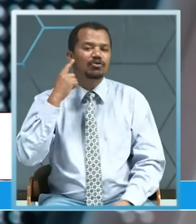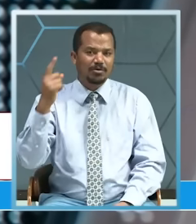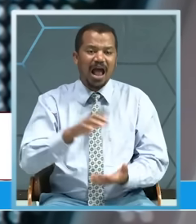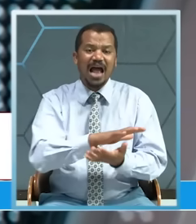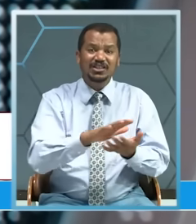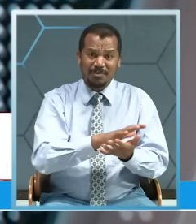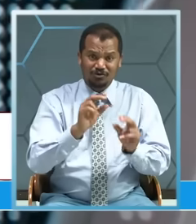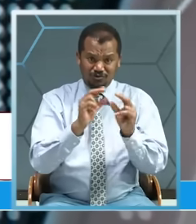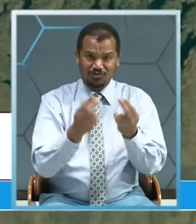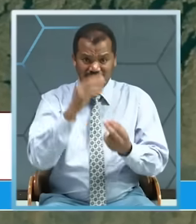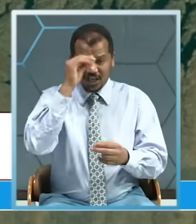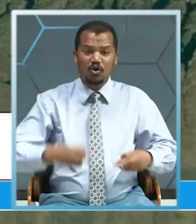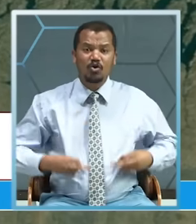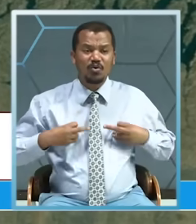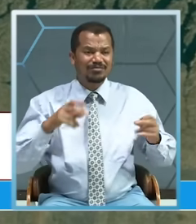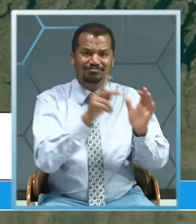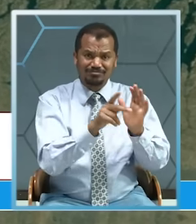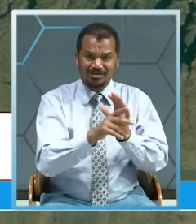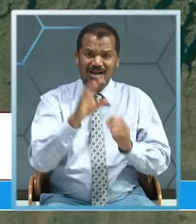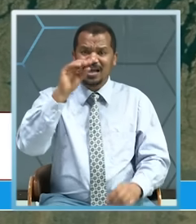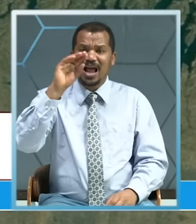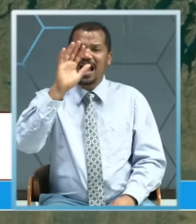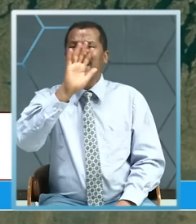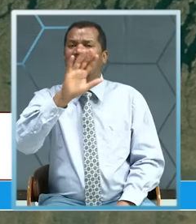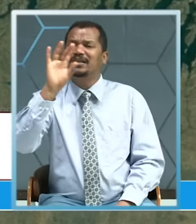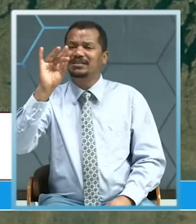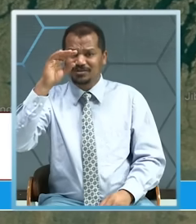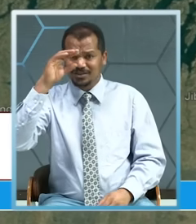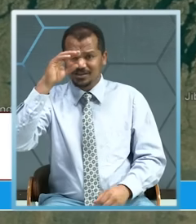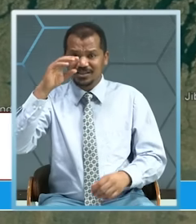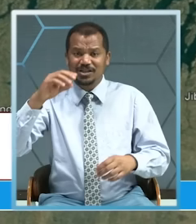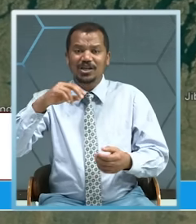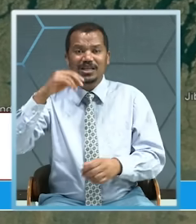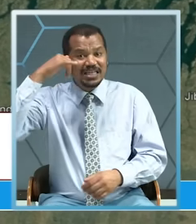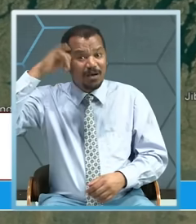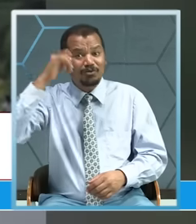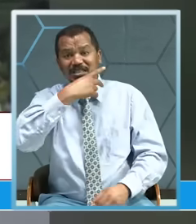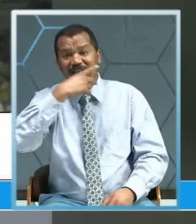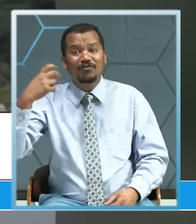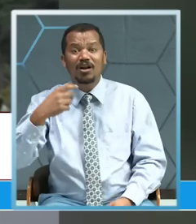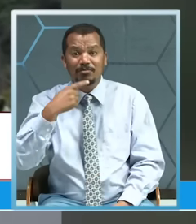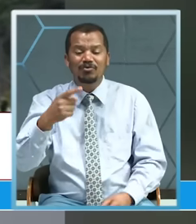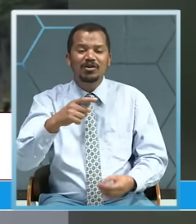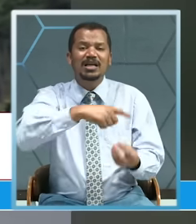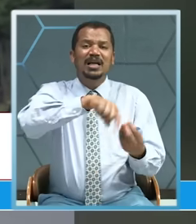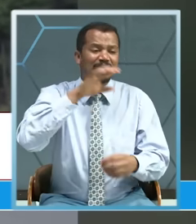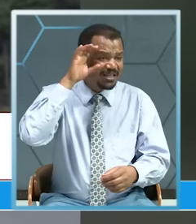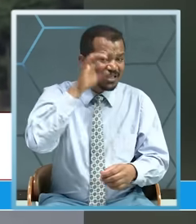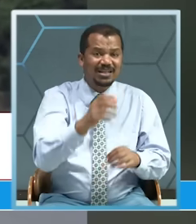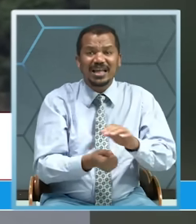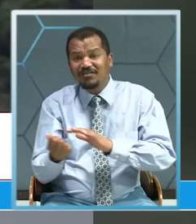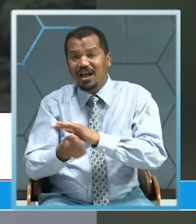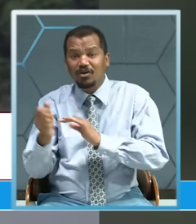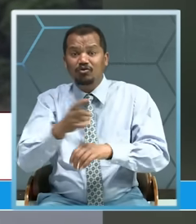ተሰማ። አሸባሪው ቡድን የሰው ህይወት ማጥፋቱንና ከ58 በላይ የቁም ከብቶችን ዘርፎናል የሚሉት ከቀያቸው